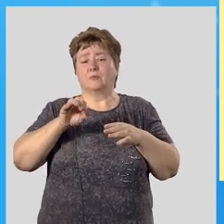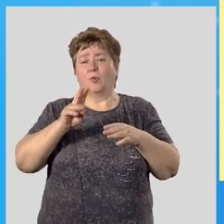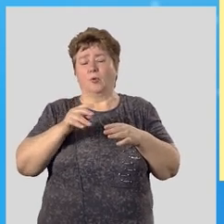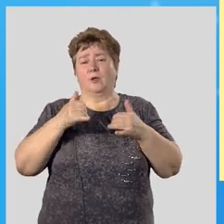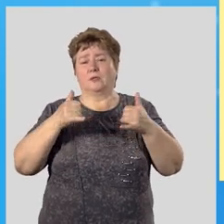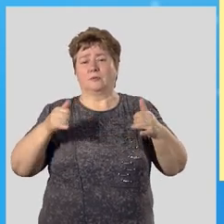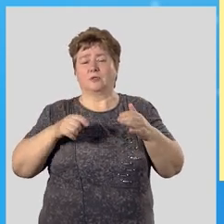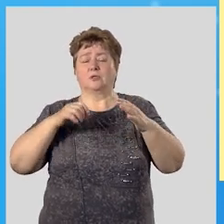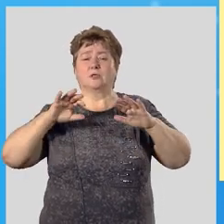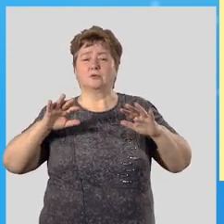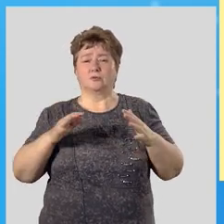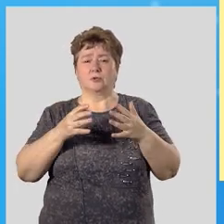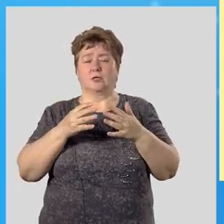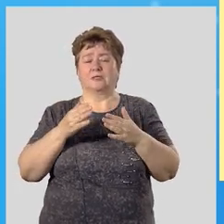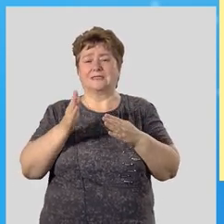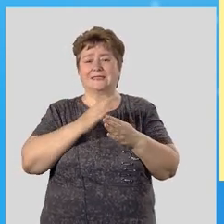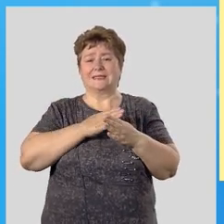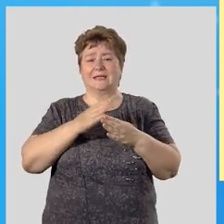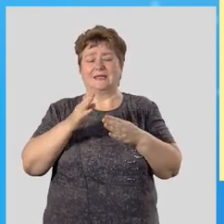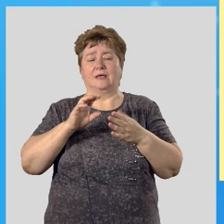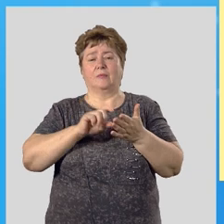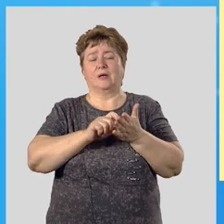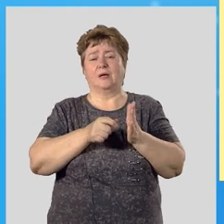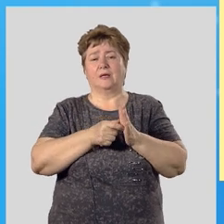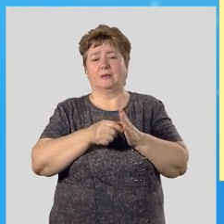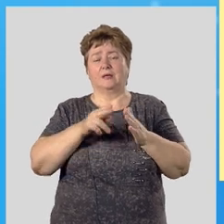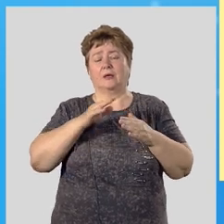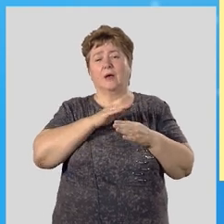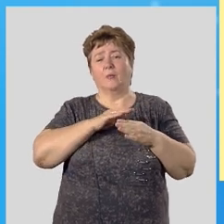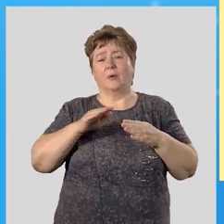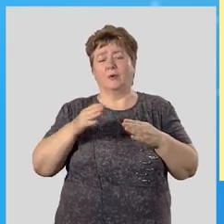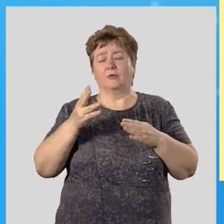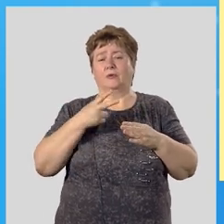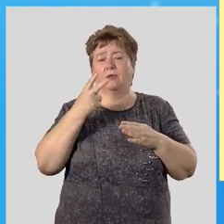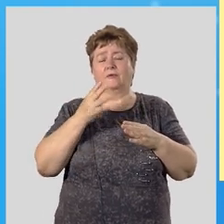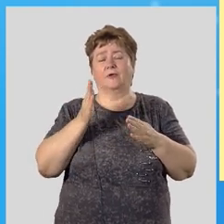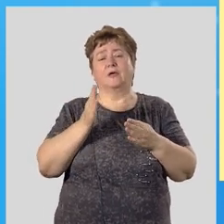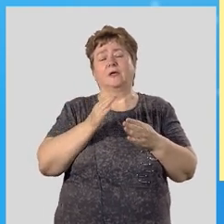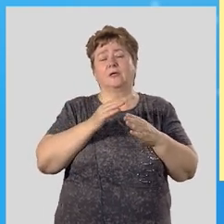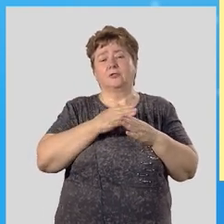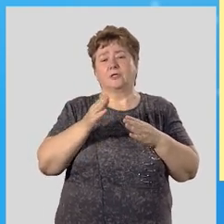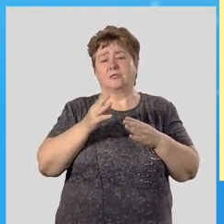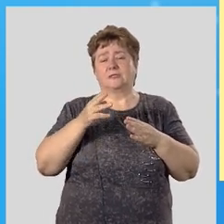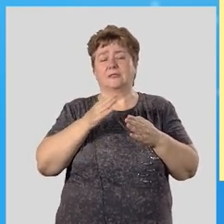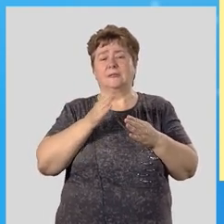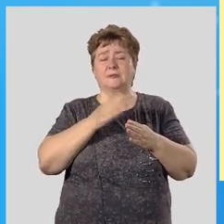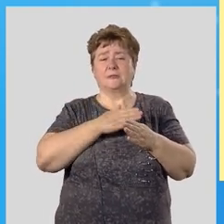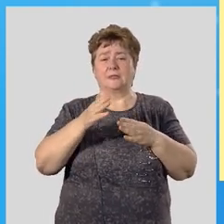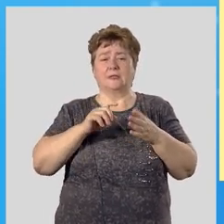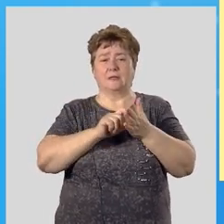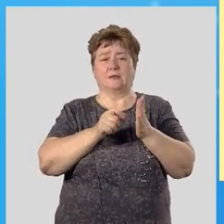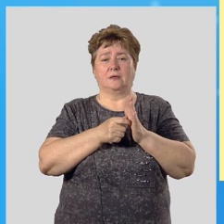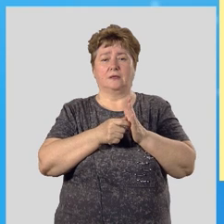размножение происходит делением клетки поперек на две части. Деление